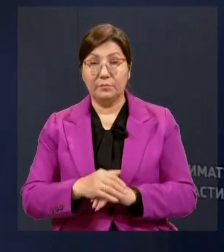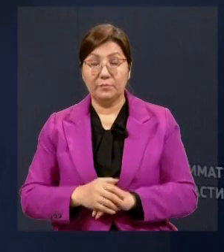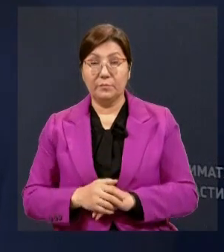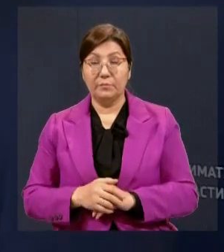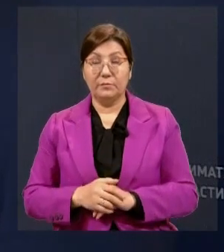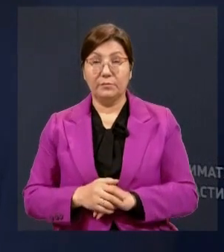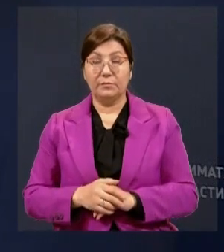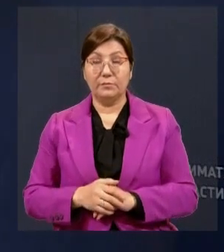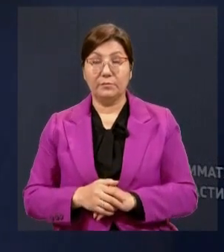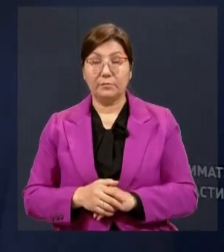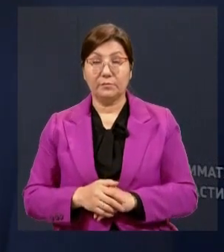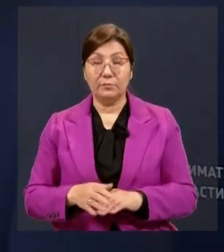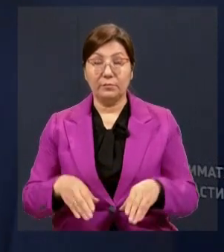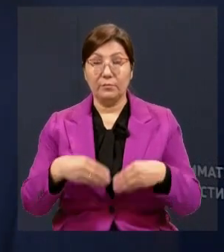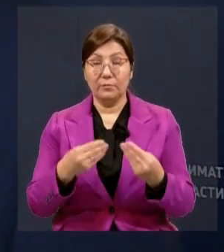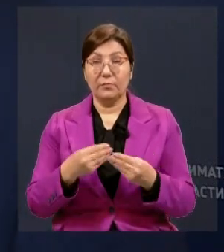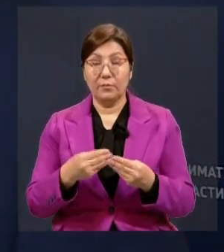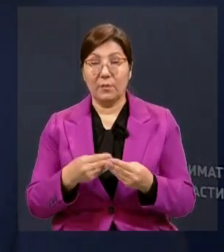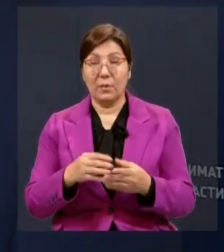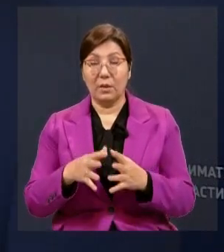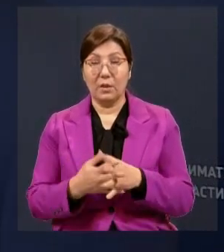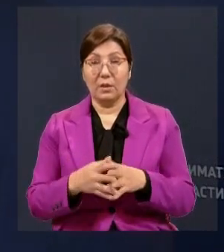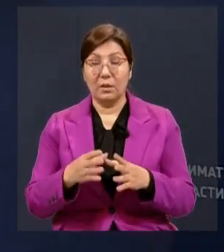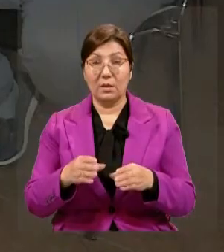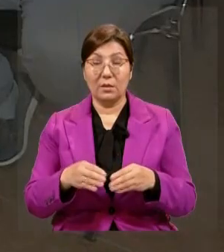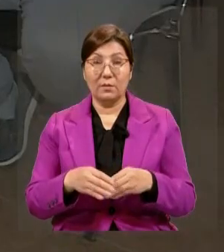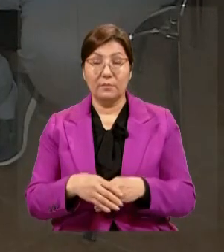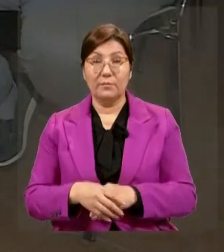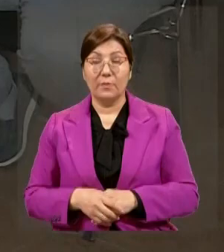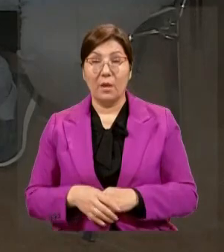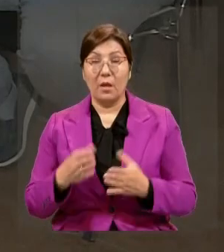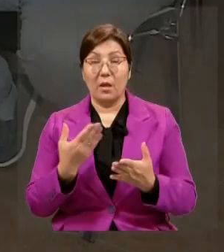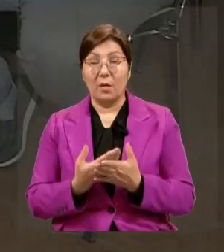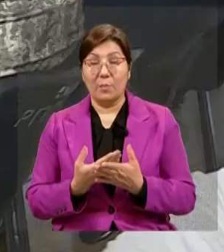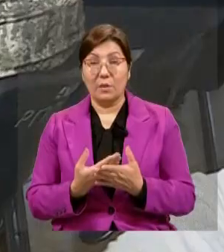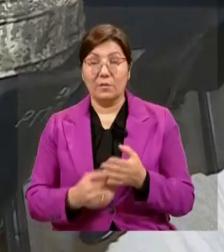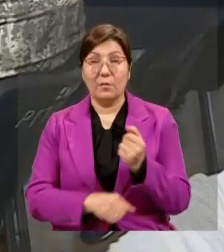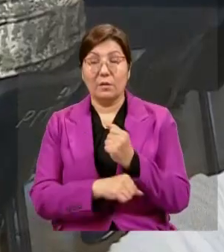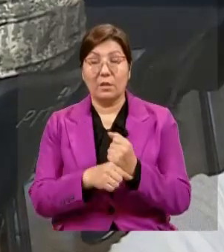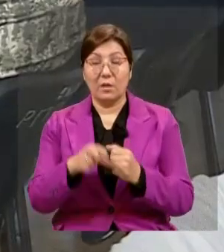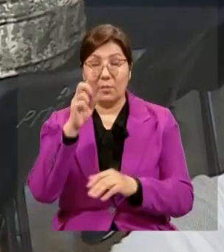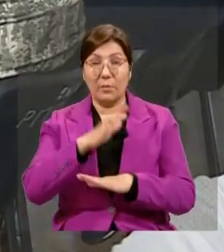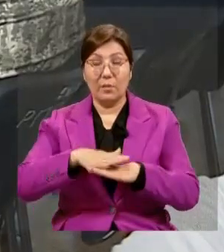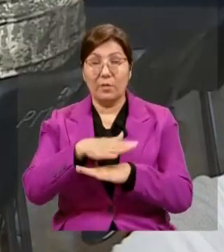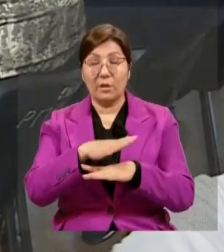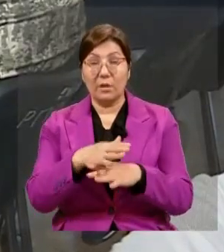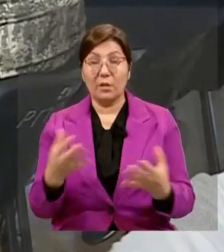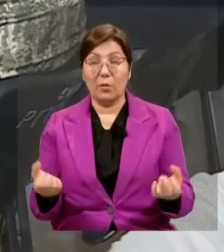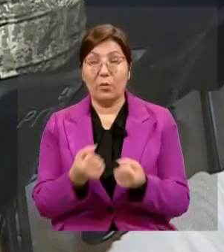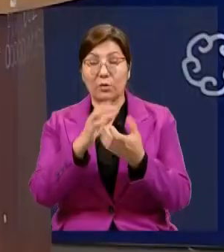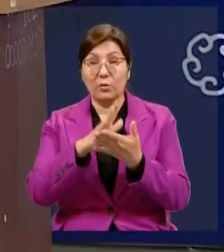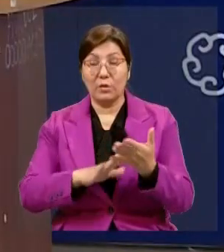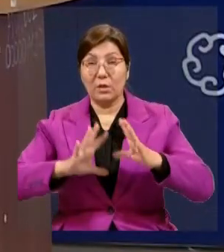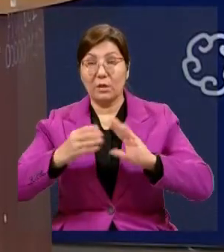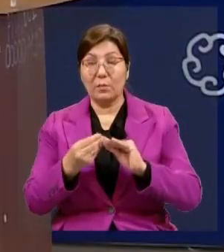5-6% сыйақы мөлшерімен тікелей шаруаларға беріліп жатқан қаржының көлемі. Жиын барысында сала мамандары мемлекеттік қолдау шараларының арқасында